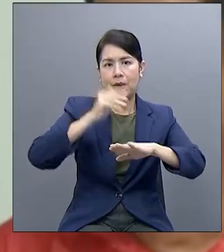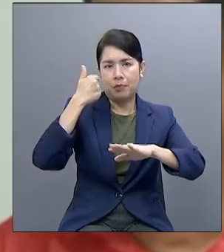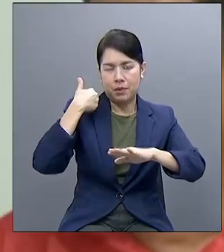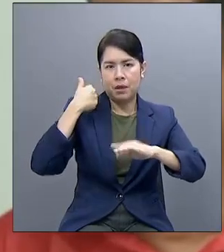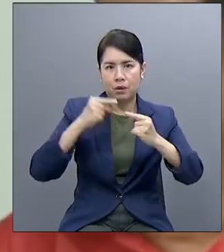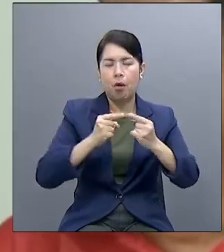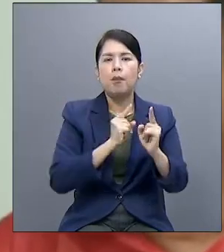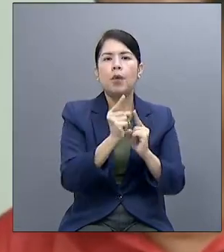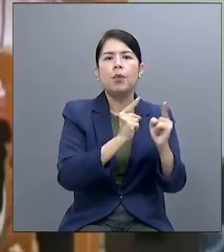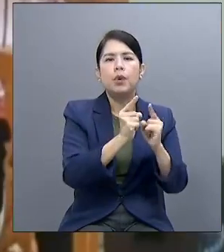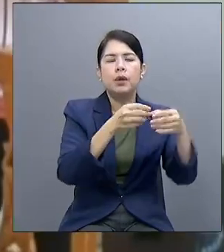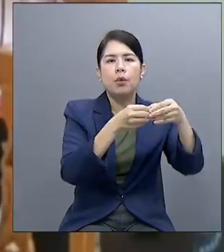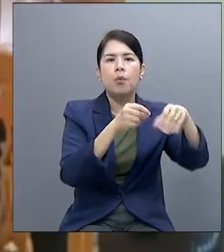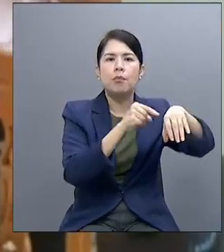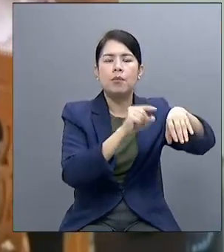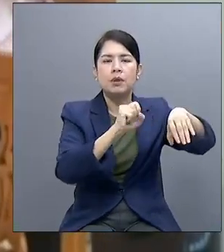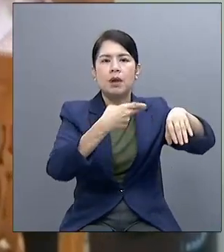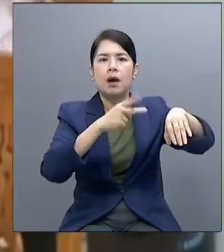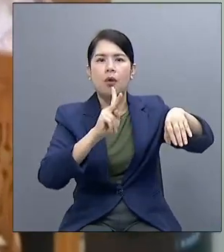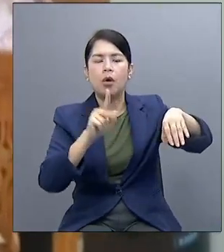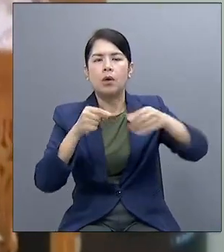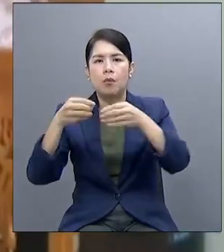ณ์กับสมาชิกต่อไป